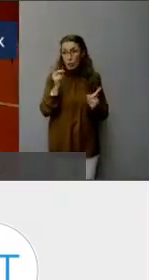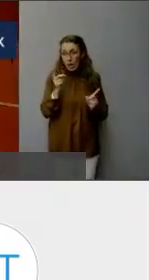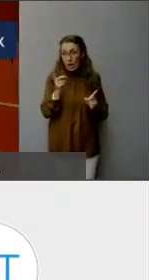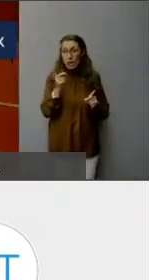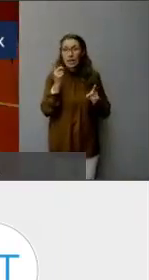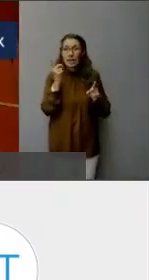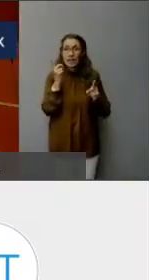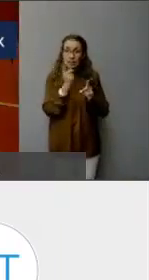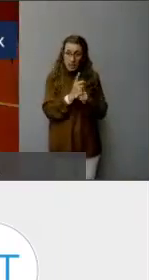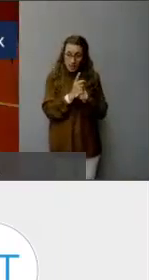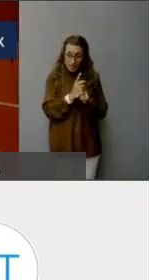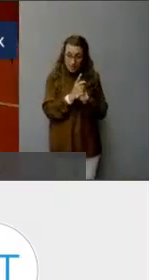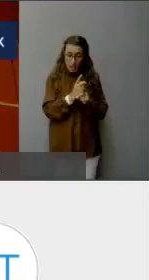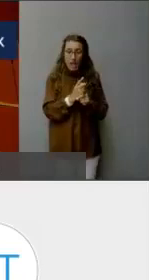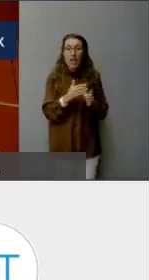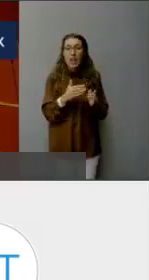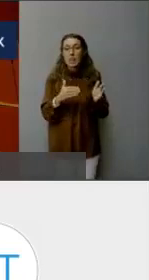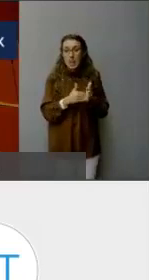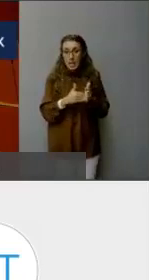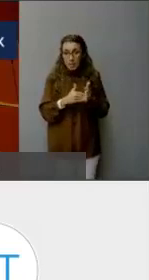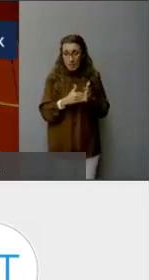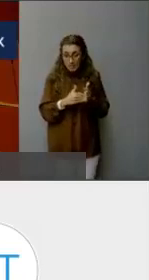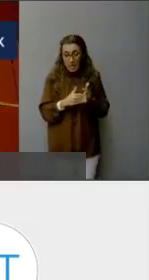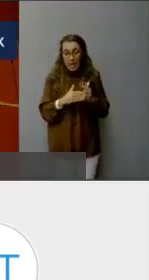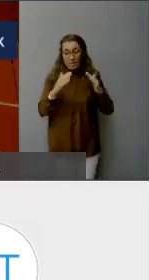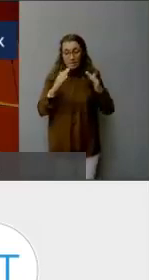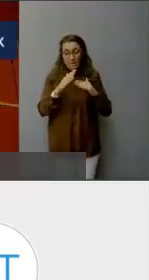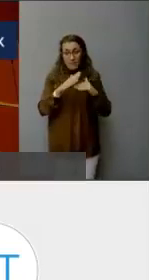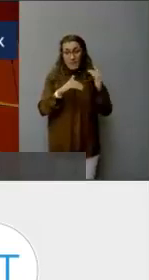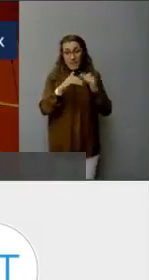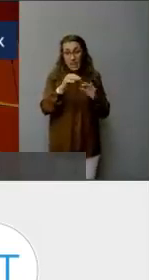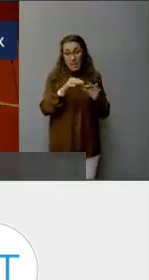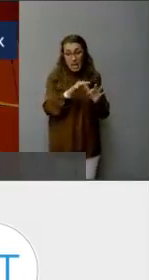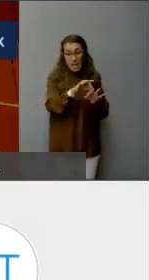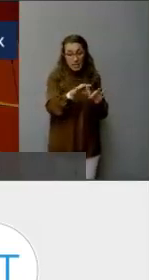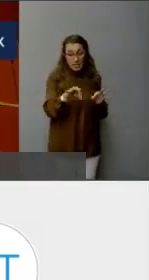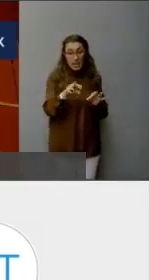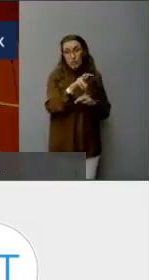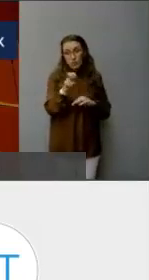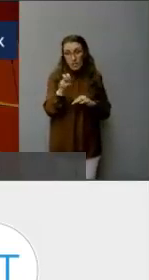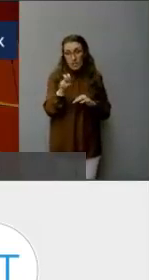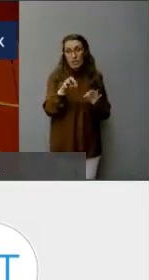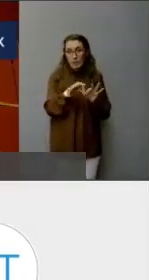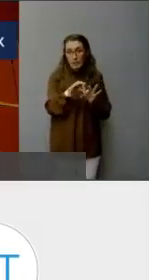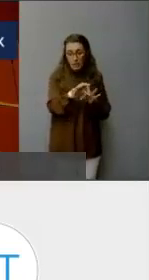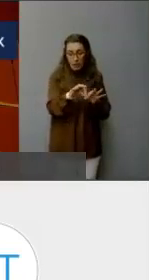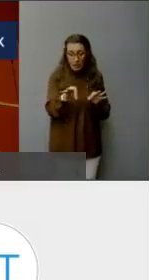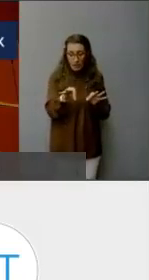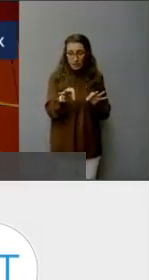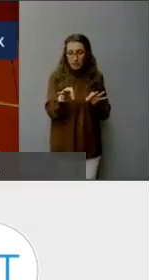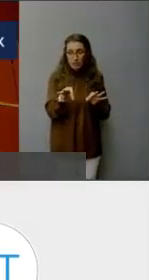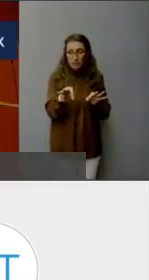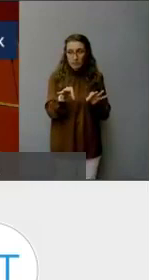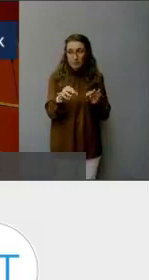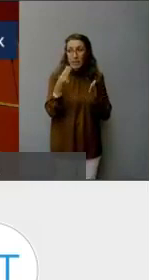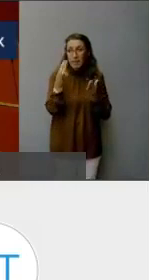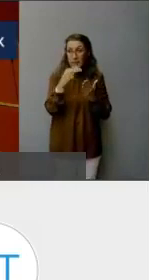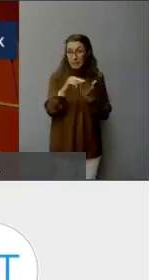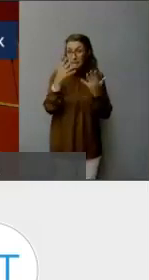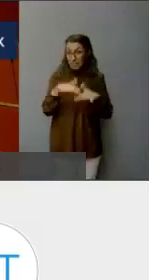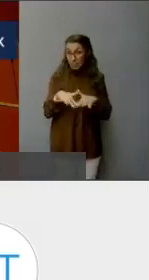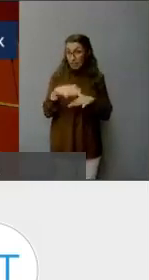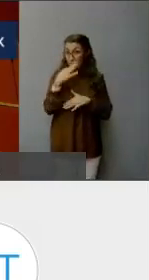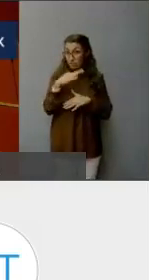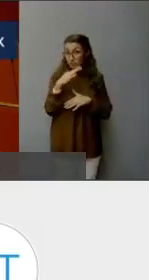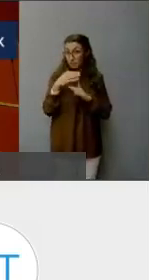limite dimensionale delle villette 200 metri quadri poi gli emendamenti che sono già stati illustrati prima noi